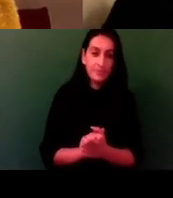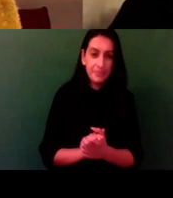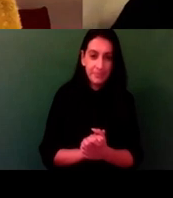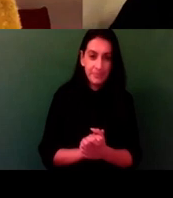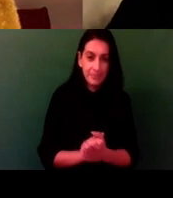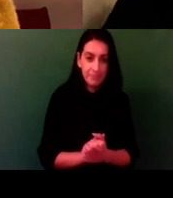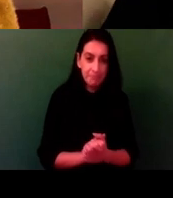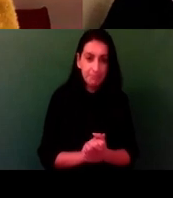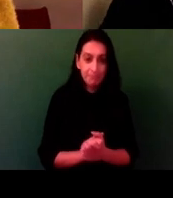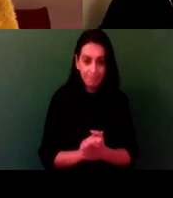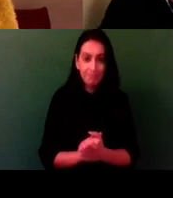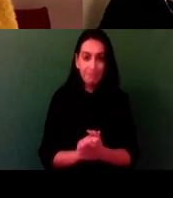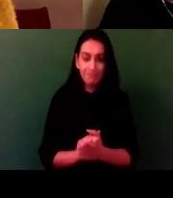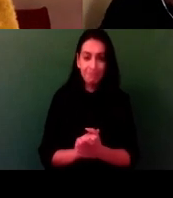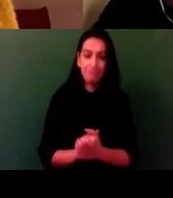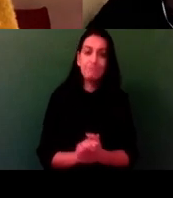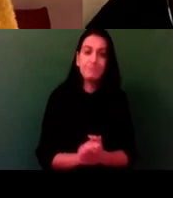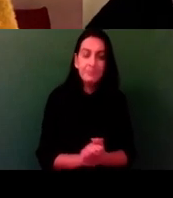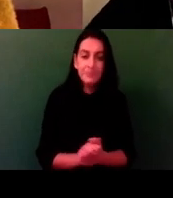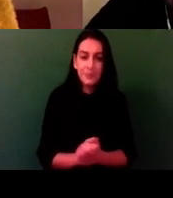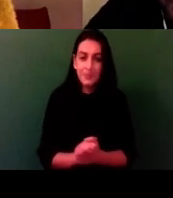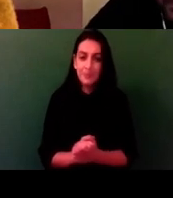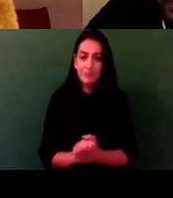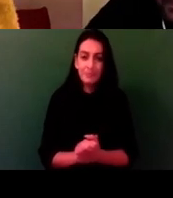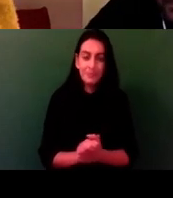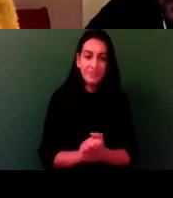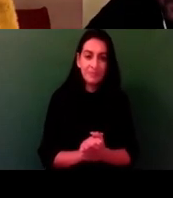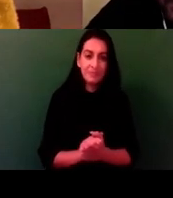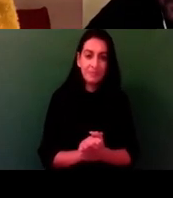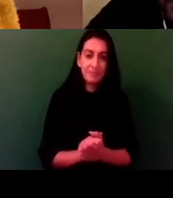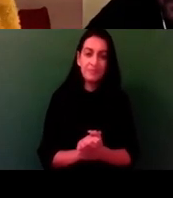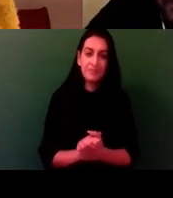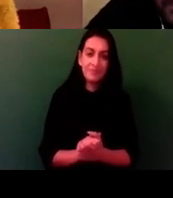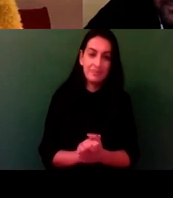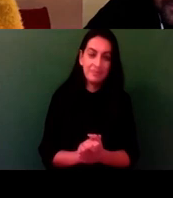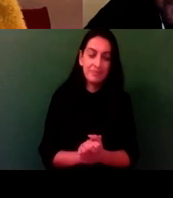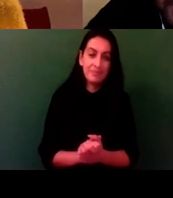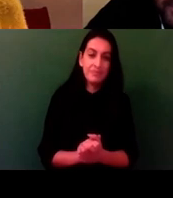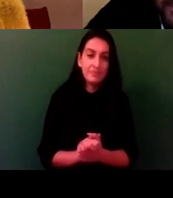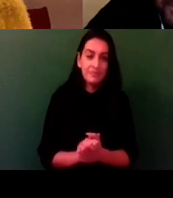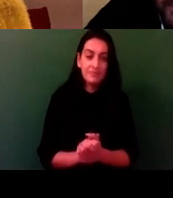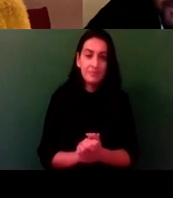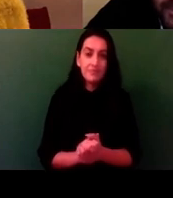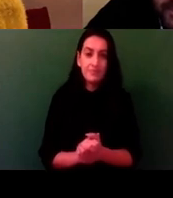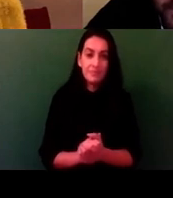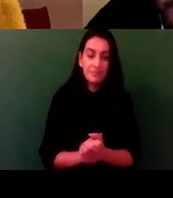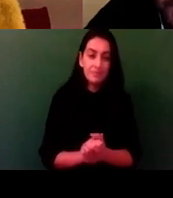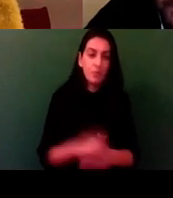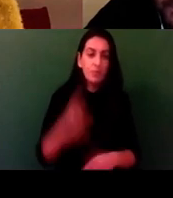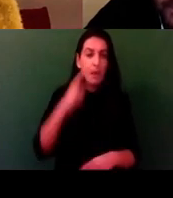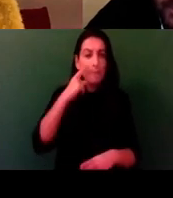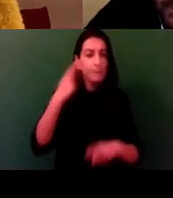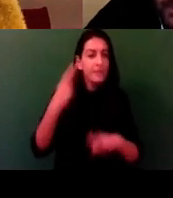mu sesim? Evet geliyor. Evet. Merhaba, cep telefonuna bağladım da o yüzden emin olamadım. Şey, bir deneyim aktarımı gibi bir şey